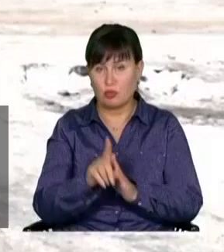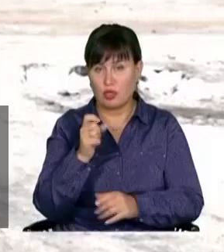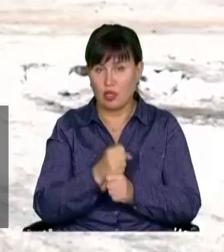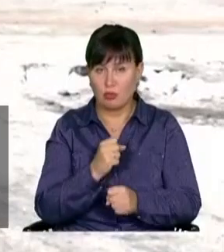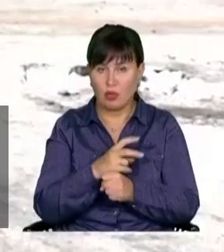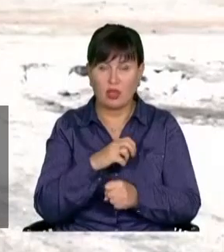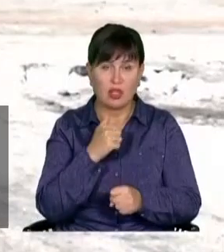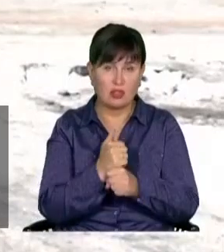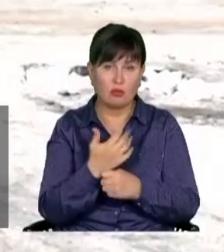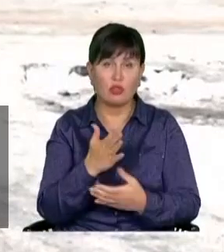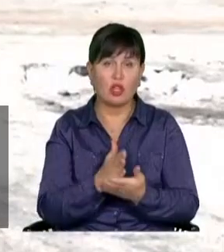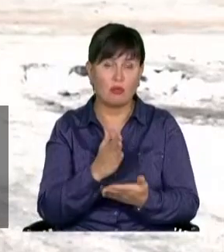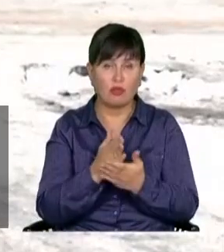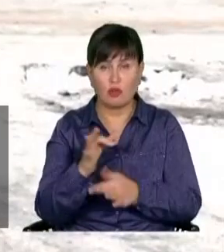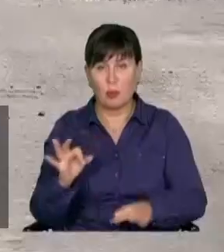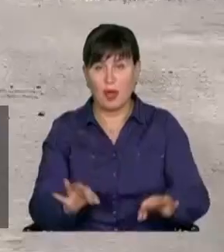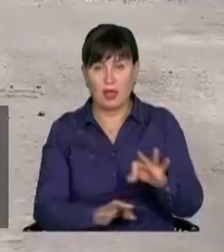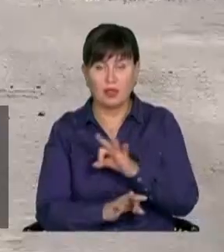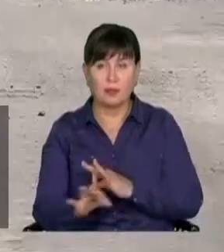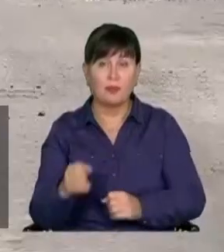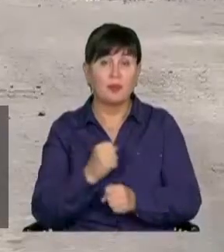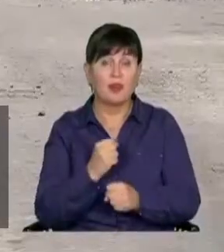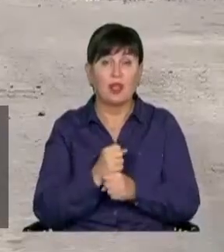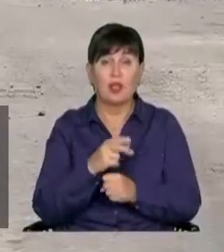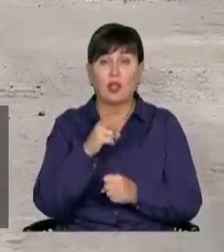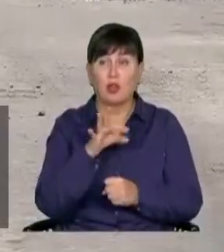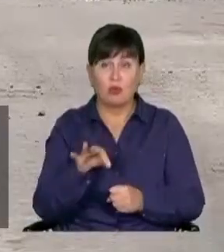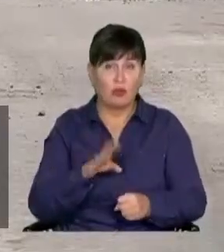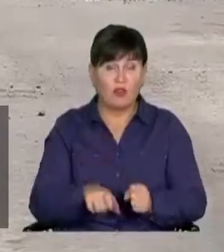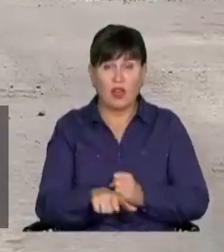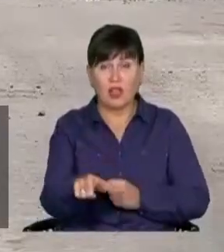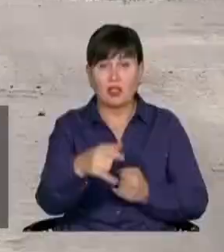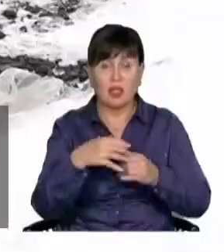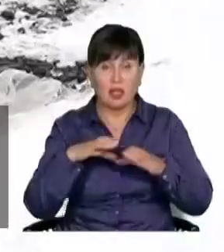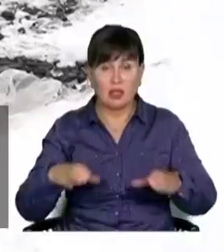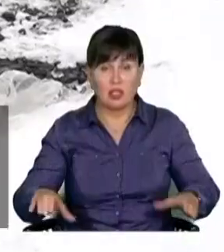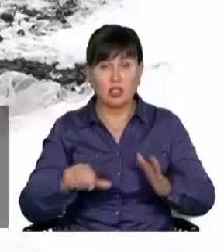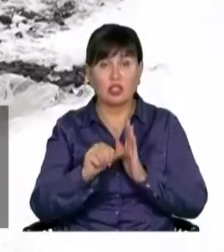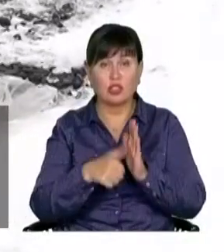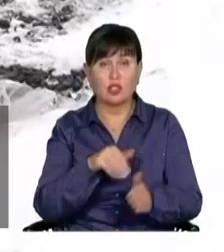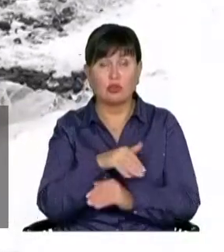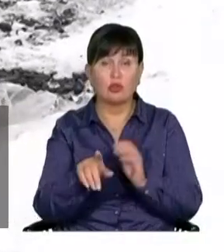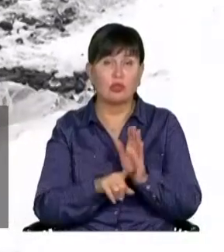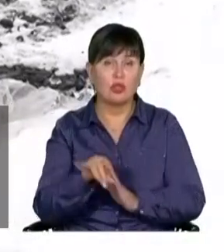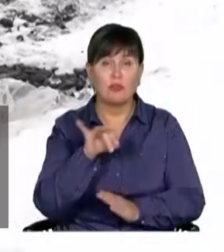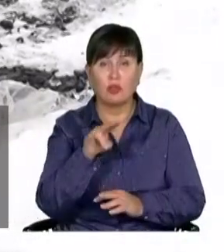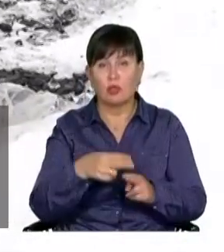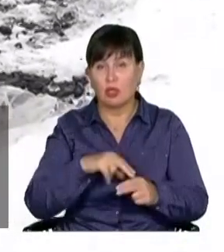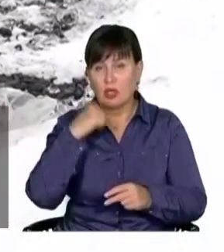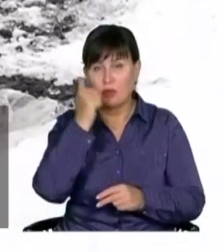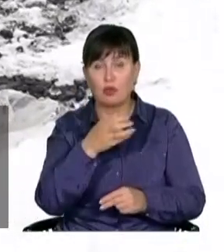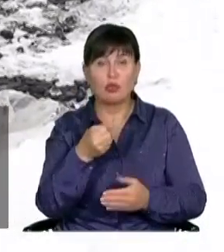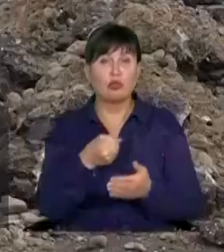на основе уже имевшегося проекта. Работы по прокладке водопровода и канализации на 16 улицах начались в июне этого года. Еще